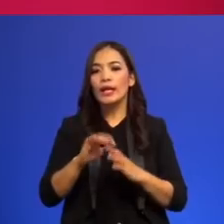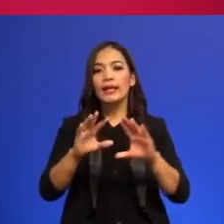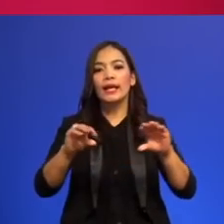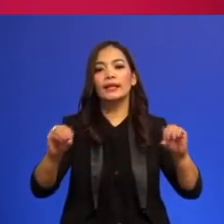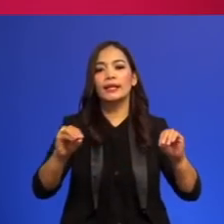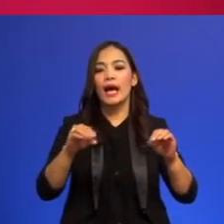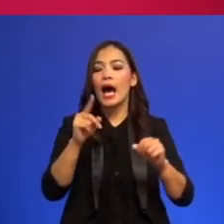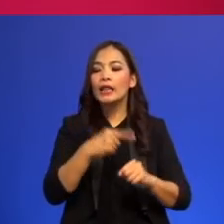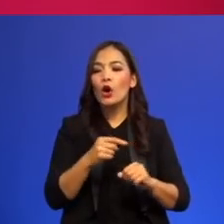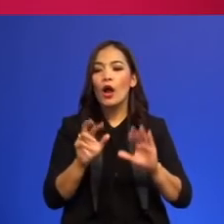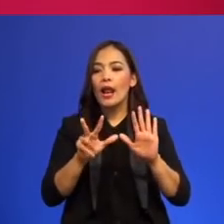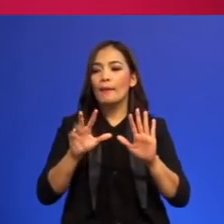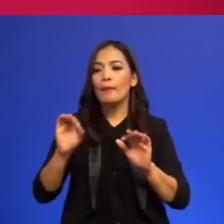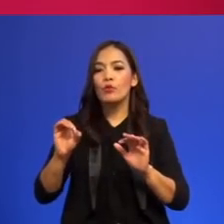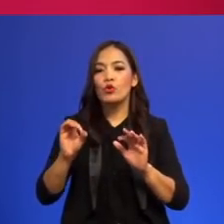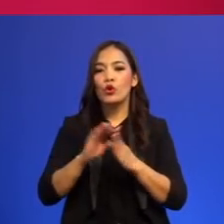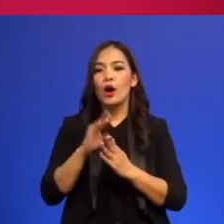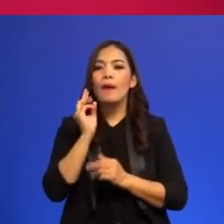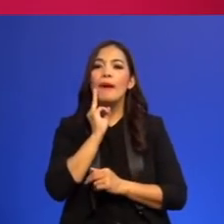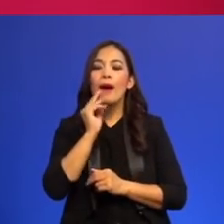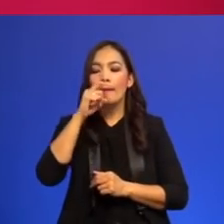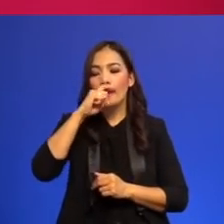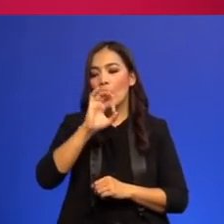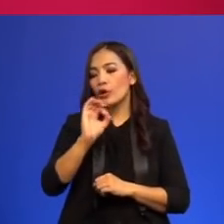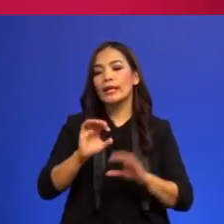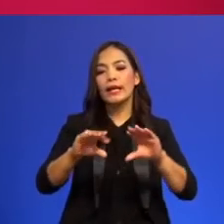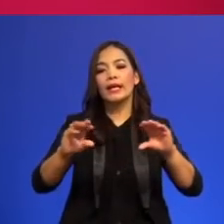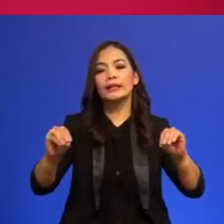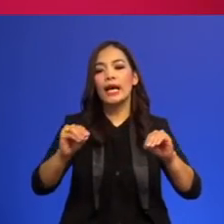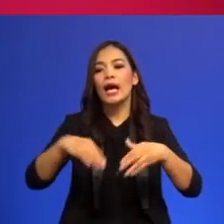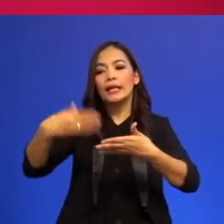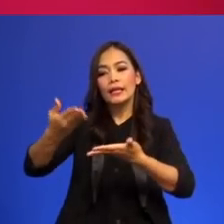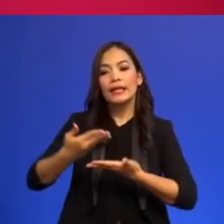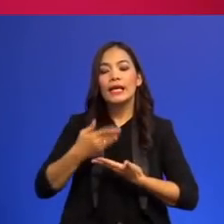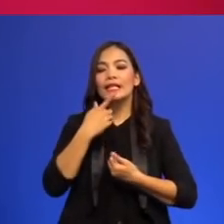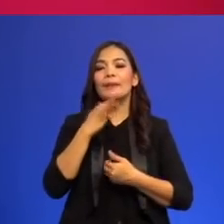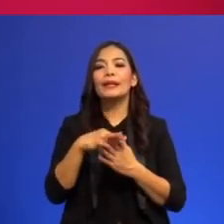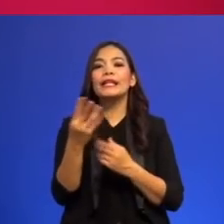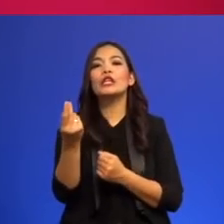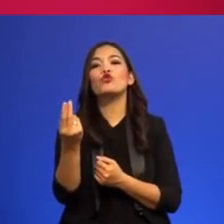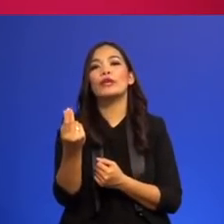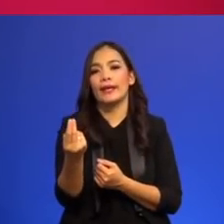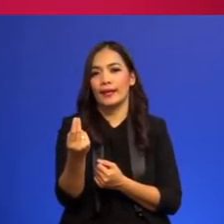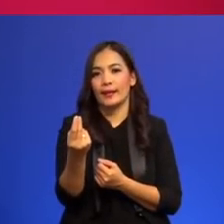bekerja atau 80, mama papa sudah enggak bekerja, mama papa dapat semacam pensiun.